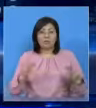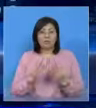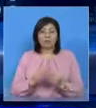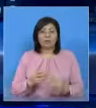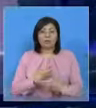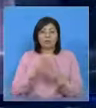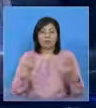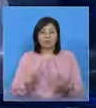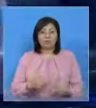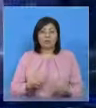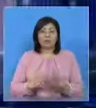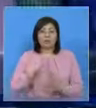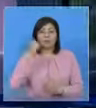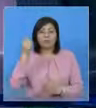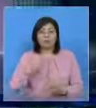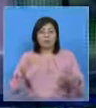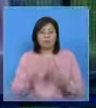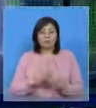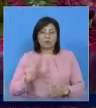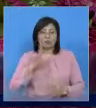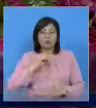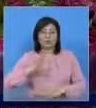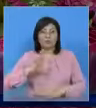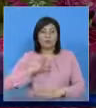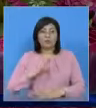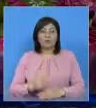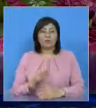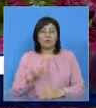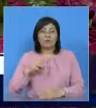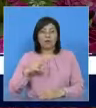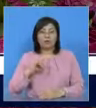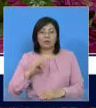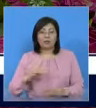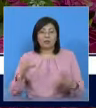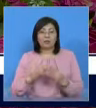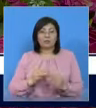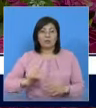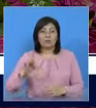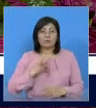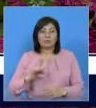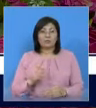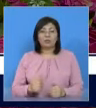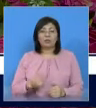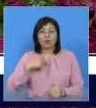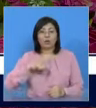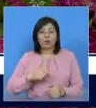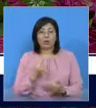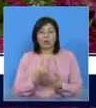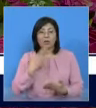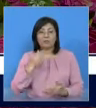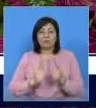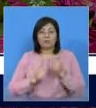көрсетті. Жалпы биылғы жыл ұжым үшін жемісті өтті. Шаттық вокалдық тобы республикалық рухани қазына фестиваліне